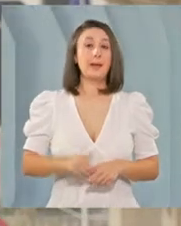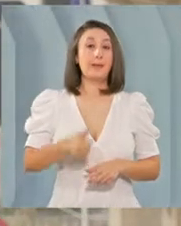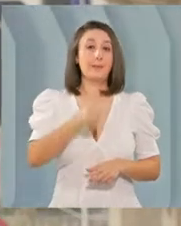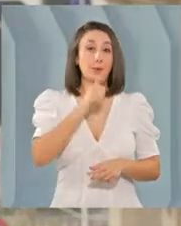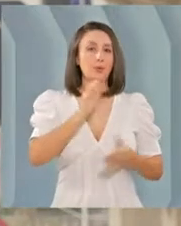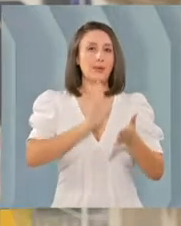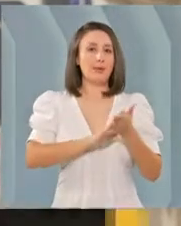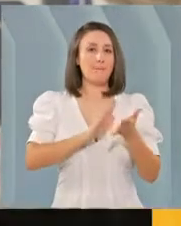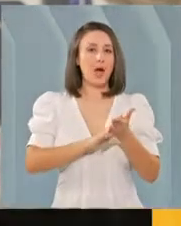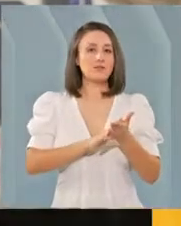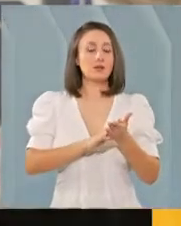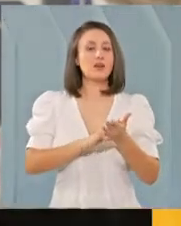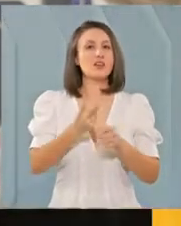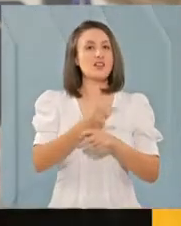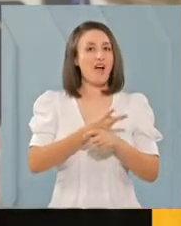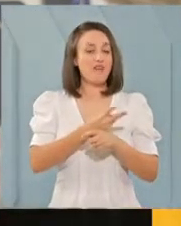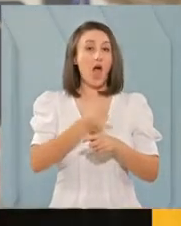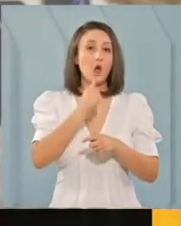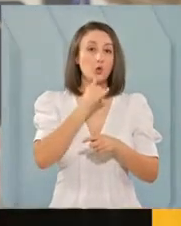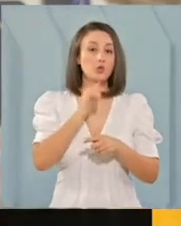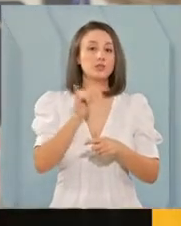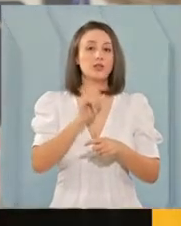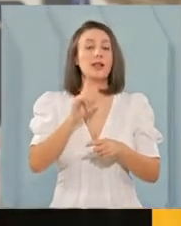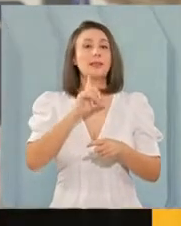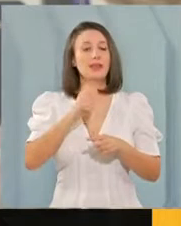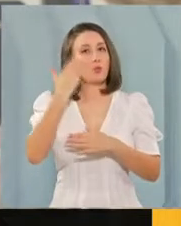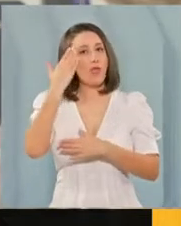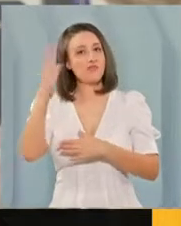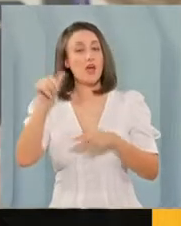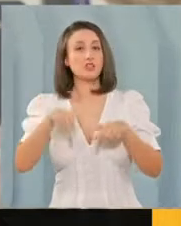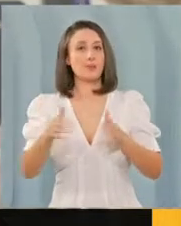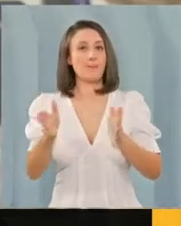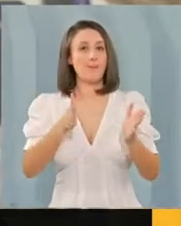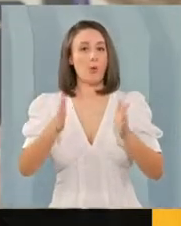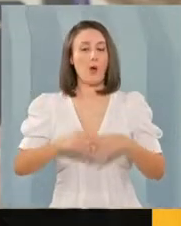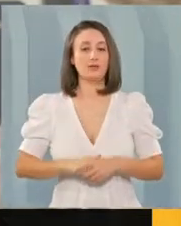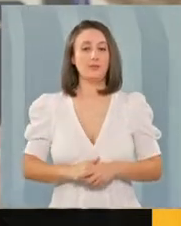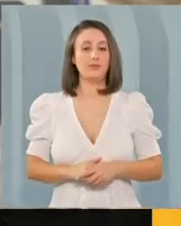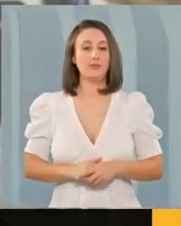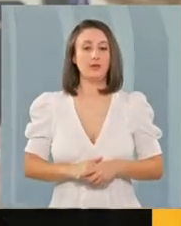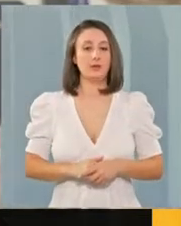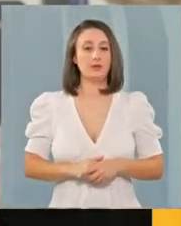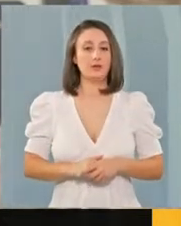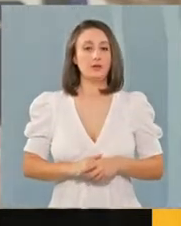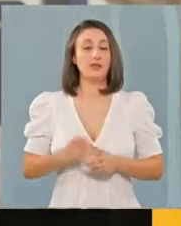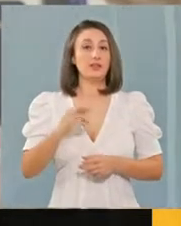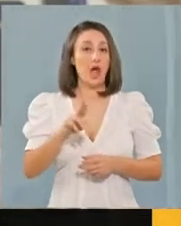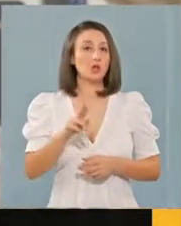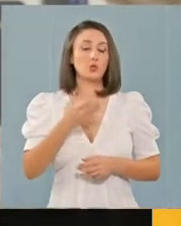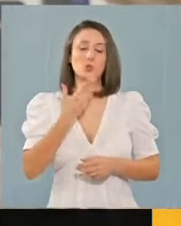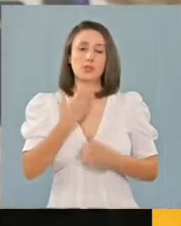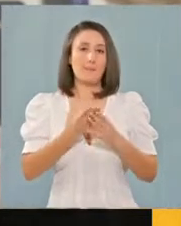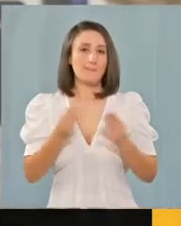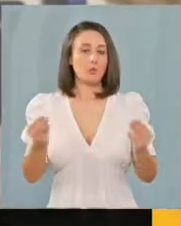Băuturile pe bază de cofeină sau alcoolul sunt cele care trebuie evitate în aceste zile caniculare, însă nu sunt mulți